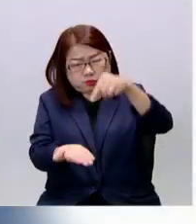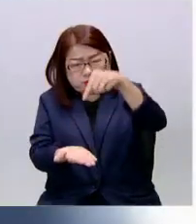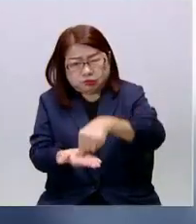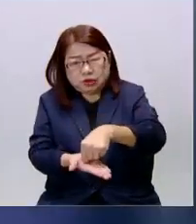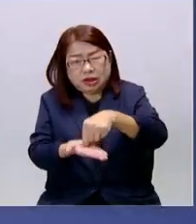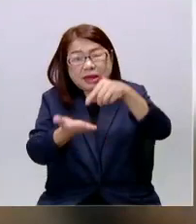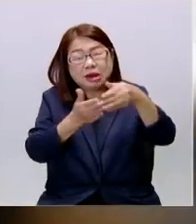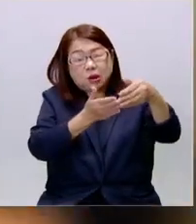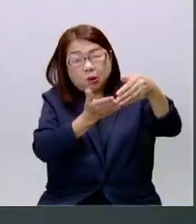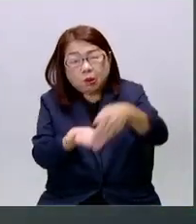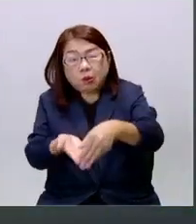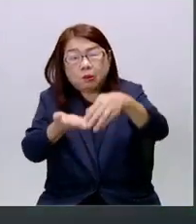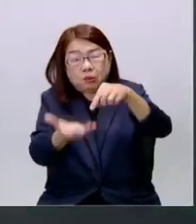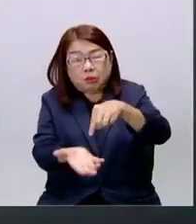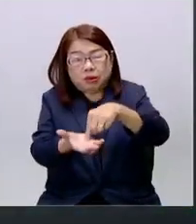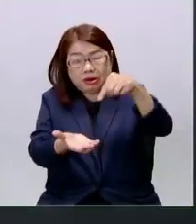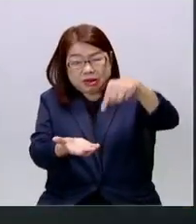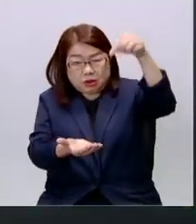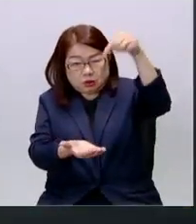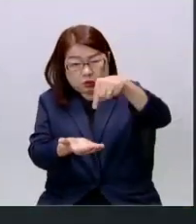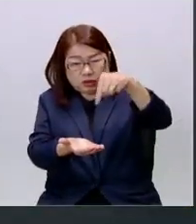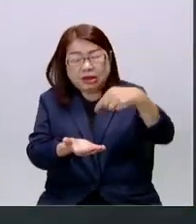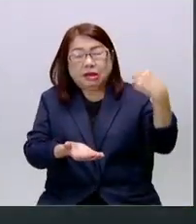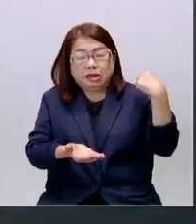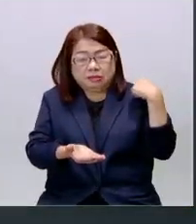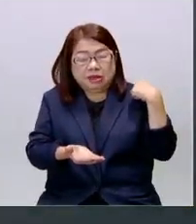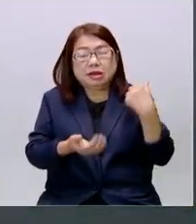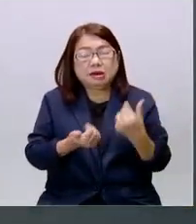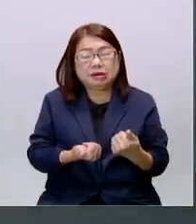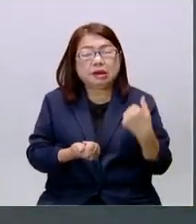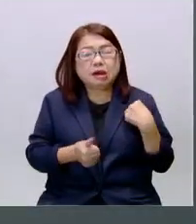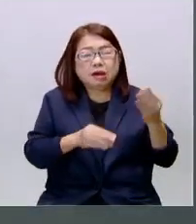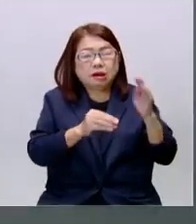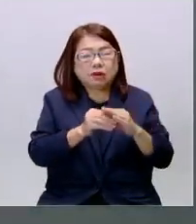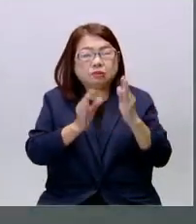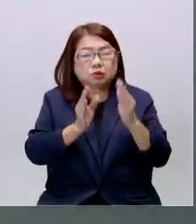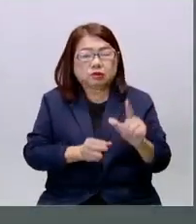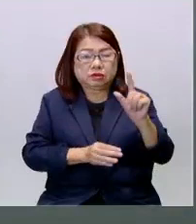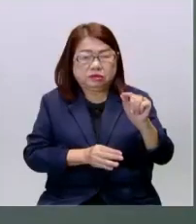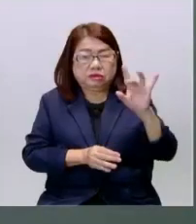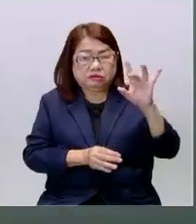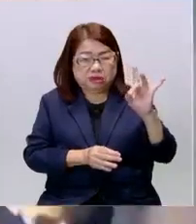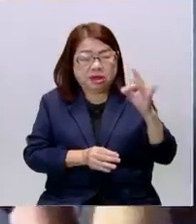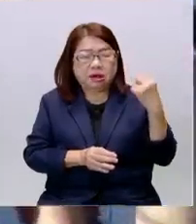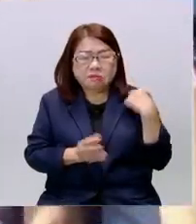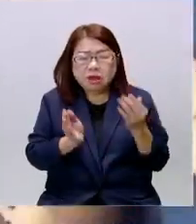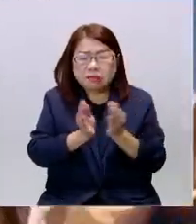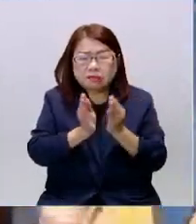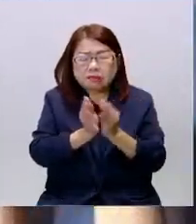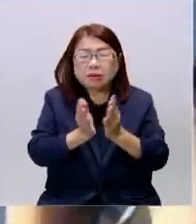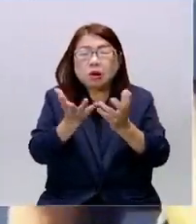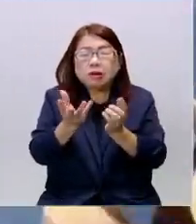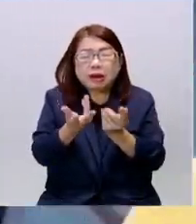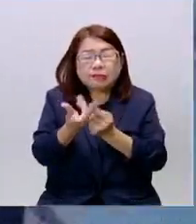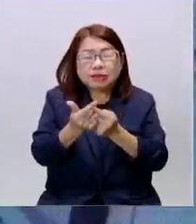านมาและได้เริ่มปฏิบัติการใช้อุปกรณ์ดำน้ำรวมทั้งนำกำลังสมทบอีก28นายรวมใช้นักประดาน้ำและเจ้าห